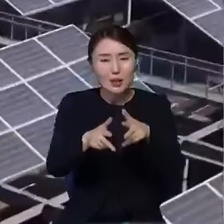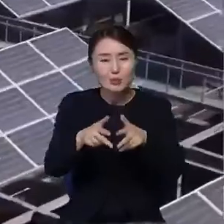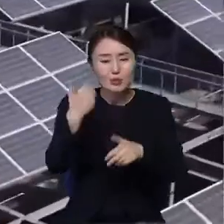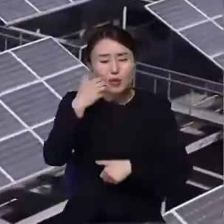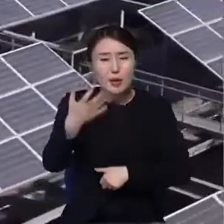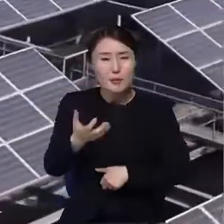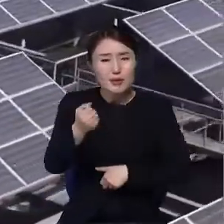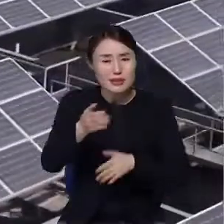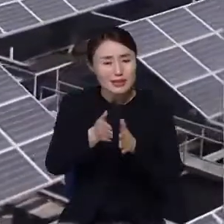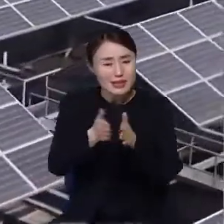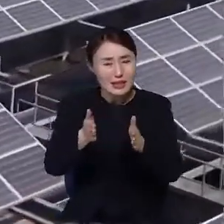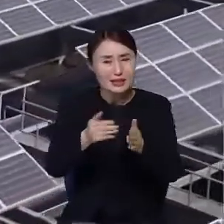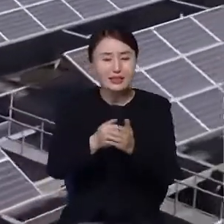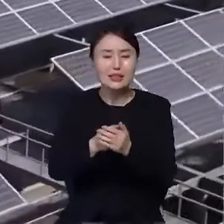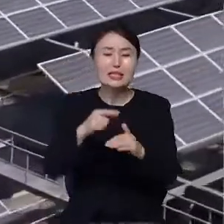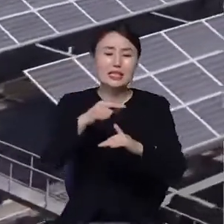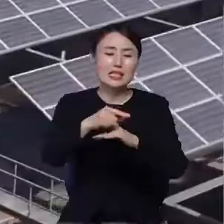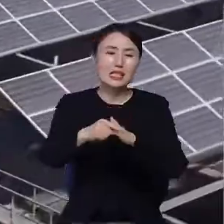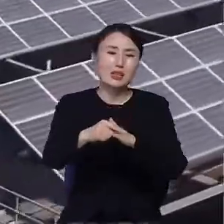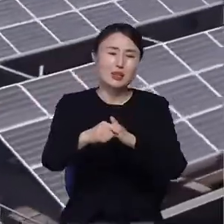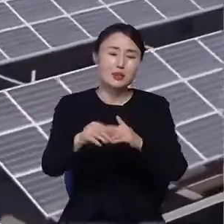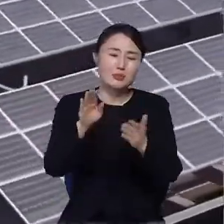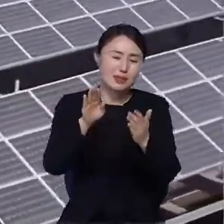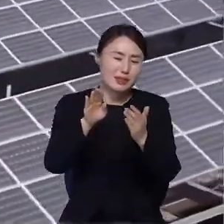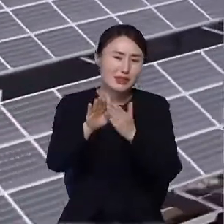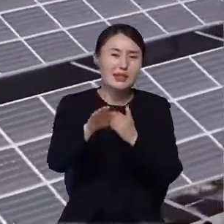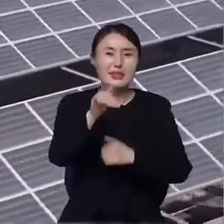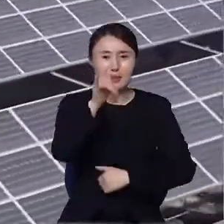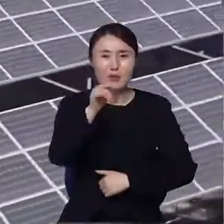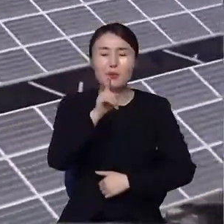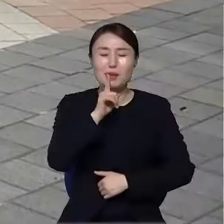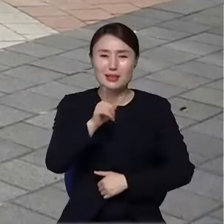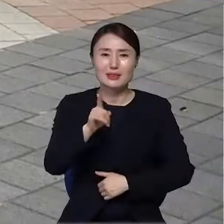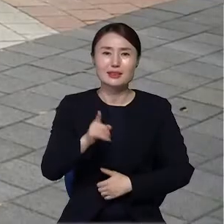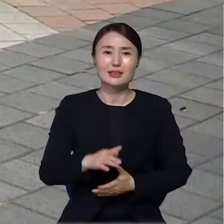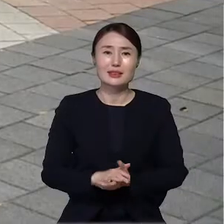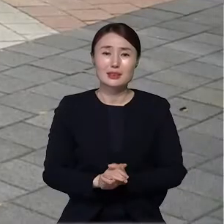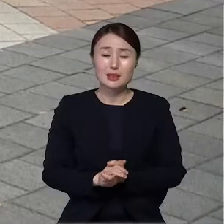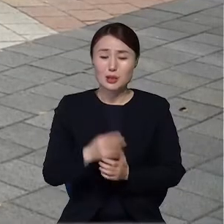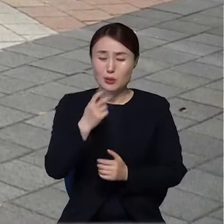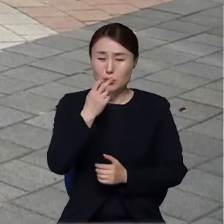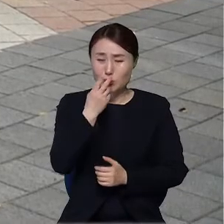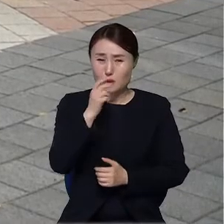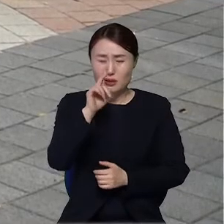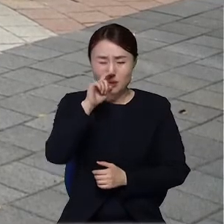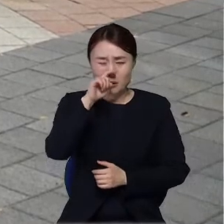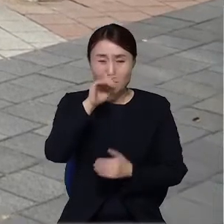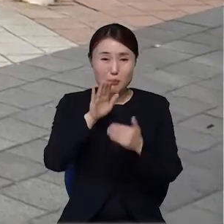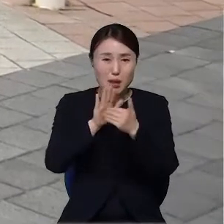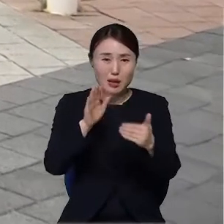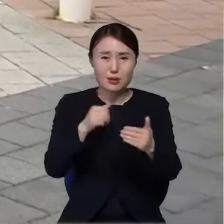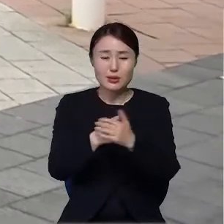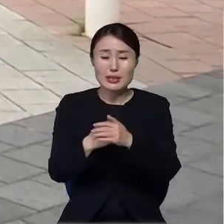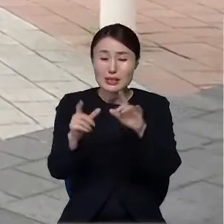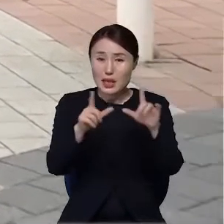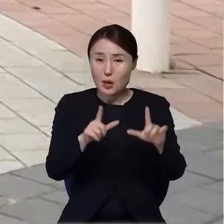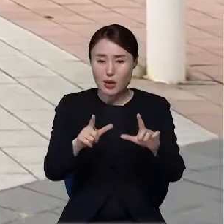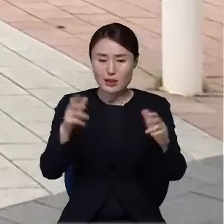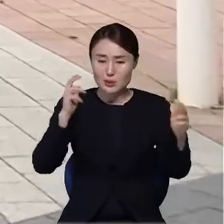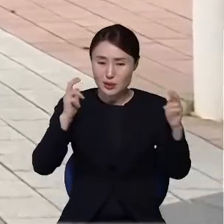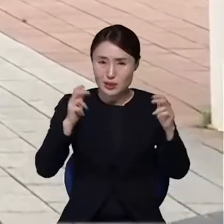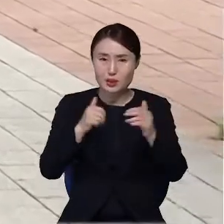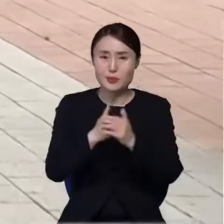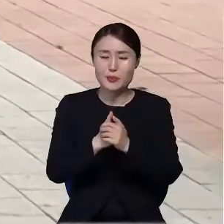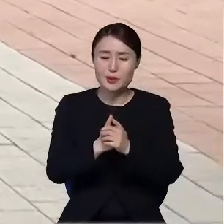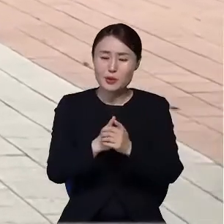따라 지방의 미래가 달려있다고 분석하고 있습니다. 탄소 중립을 위해서는 실생활이나 산업